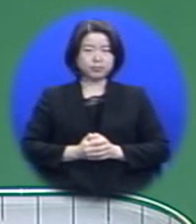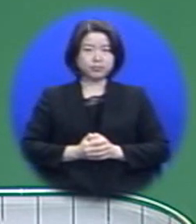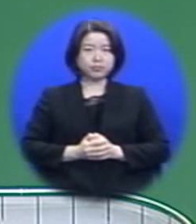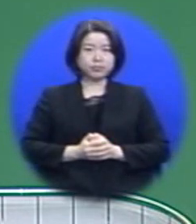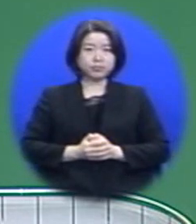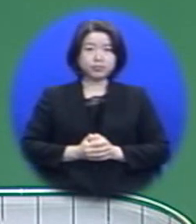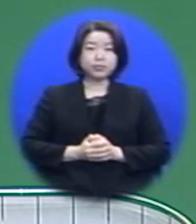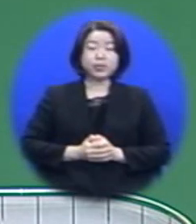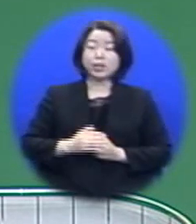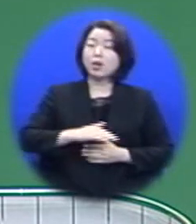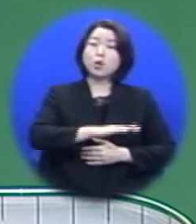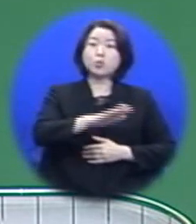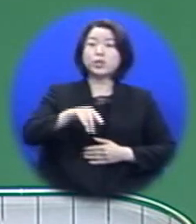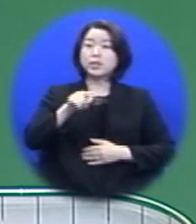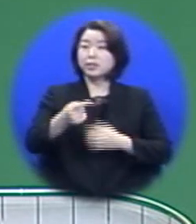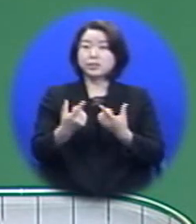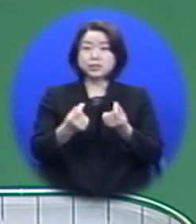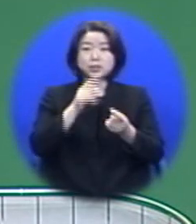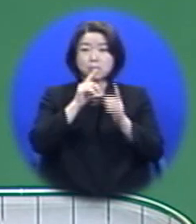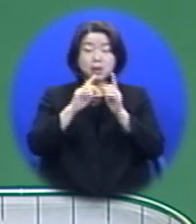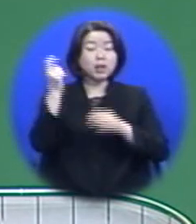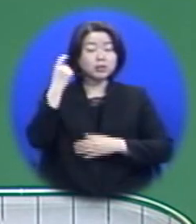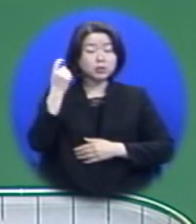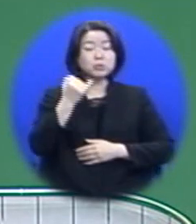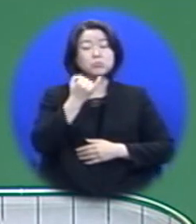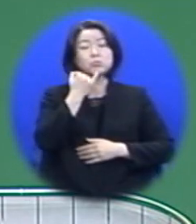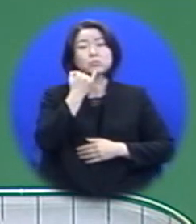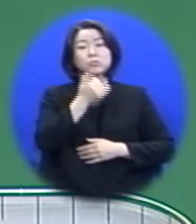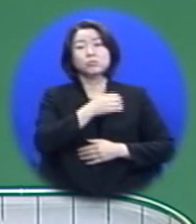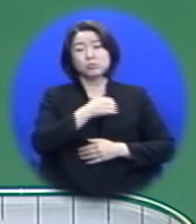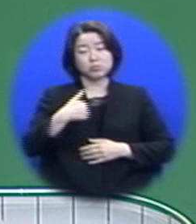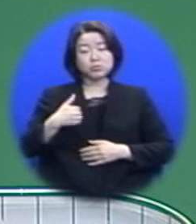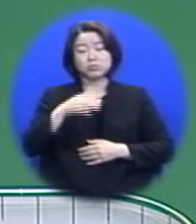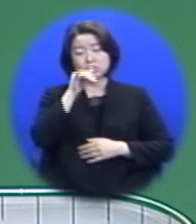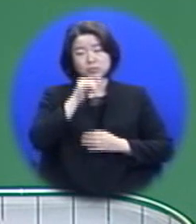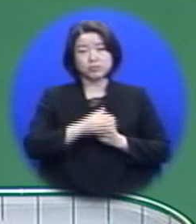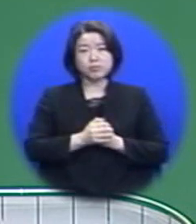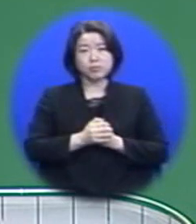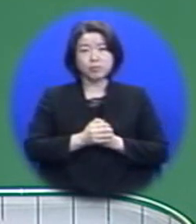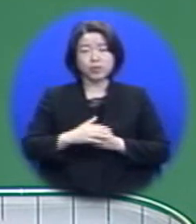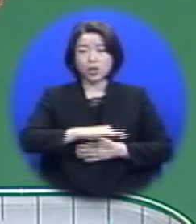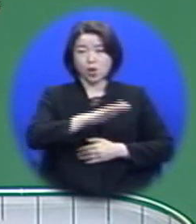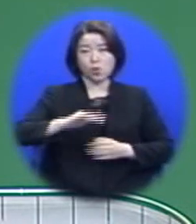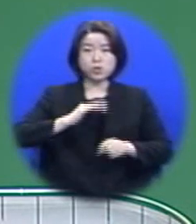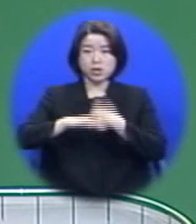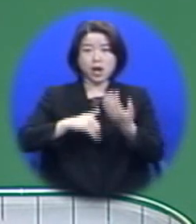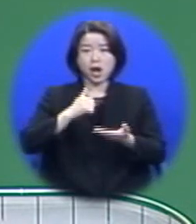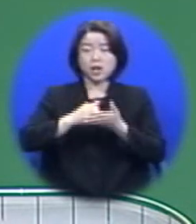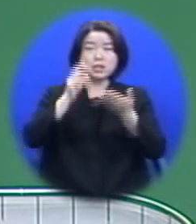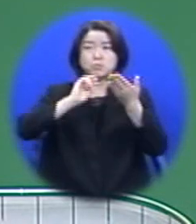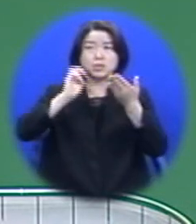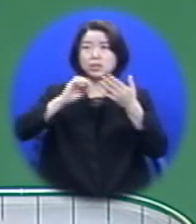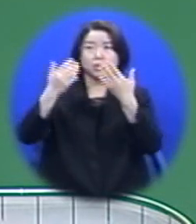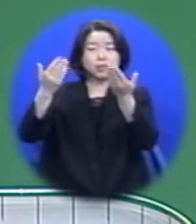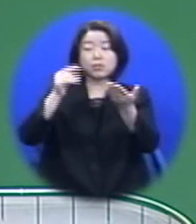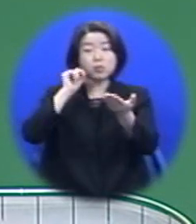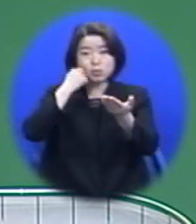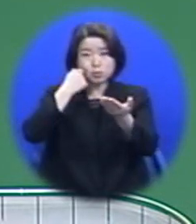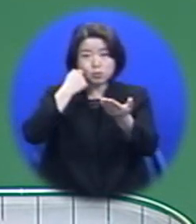거야 우리는 그런 말을 들어도 싸지요 우리는 하나님을 찬양할 수도